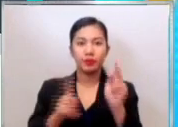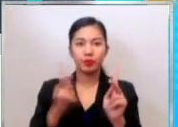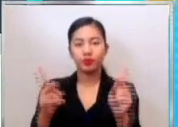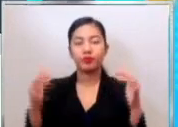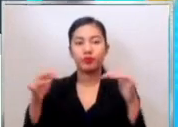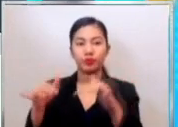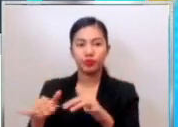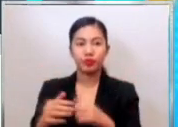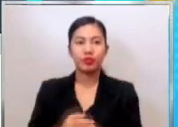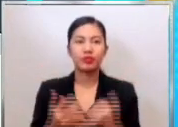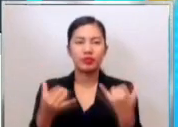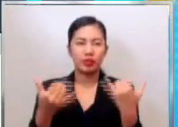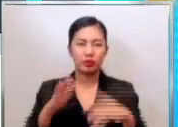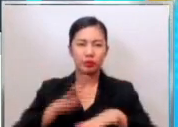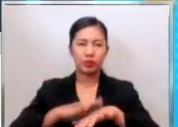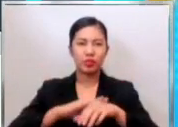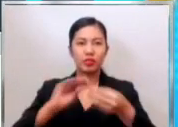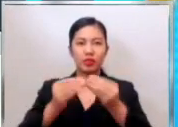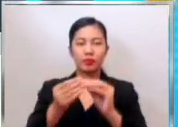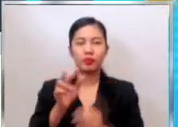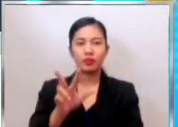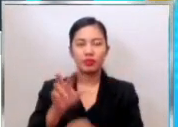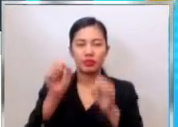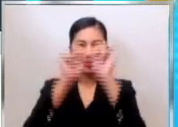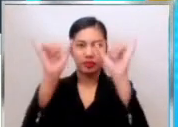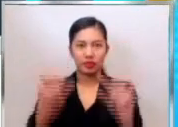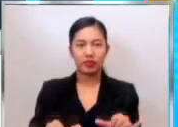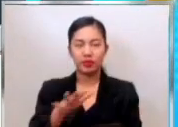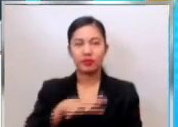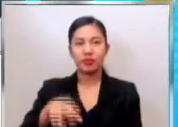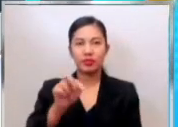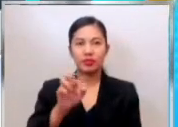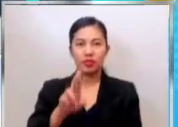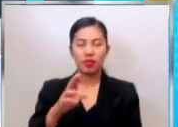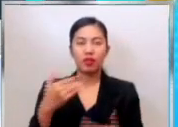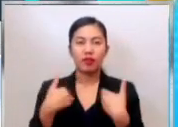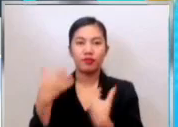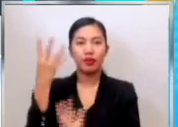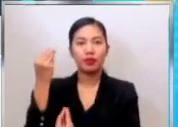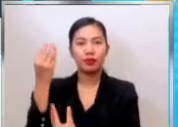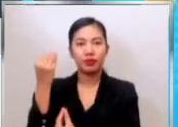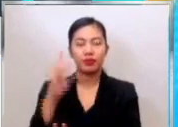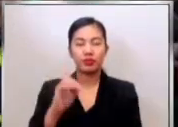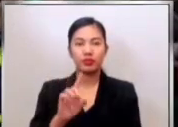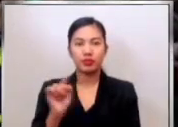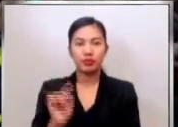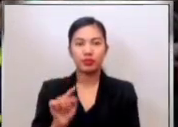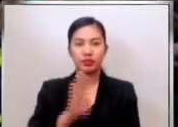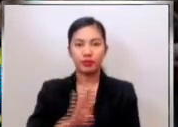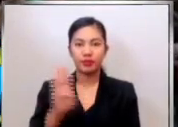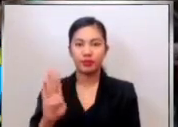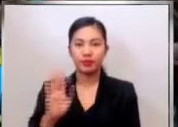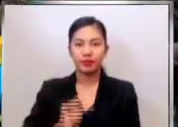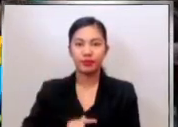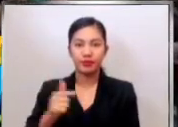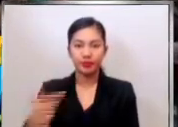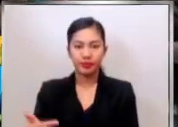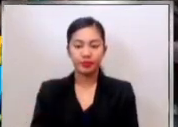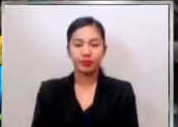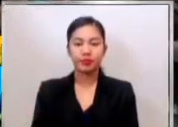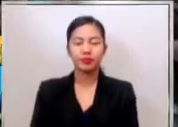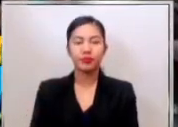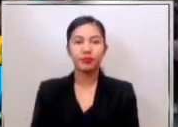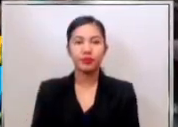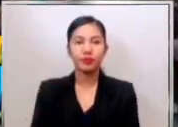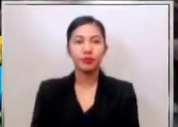At may ulat on the spot si Jomer Apresto ng Super Radio DZBB. Jomer! Tony, Rafi, habang